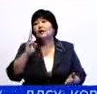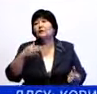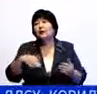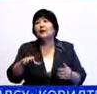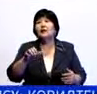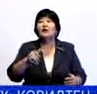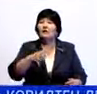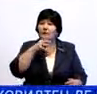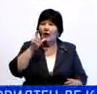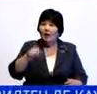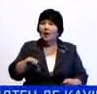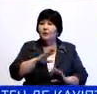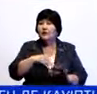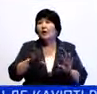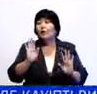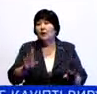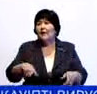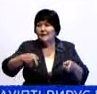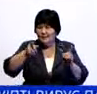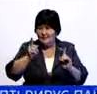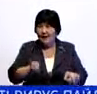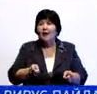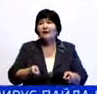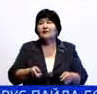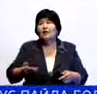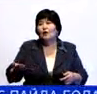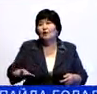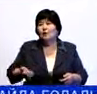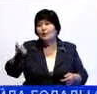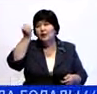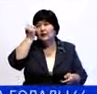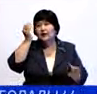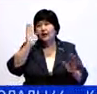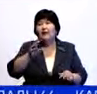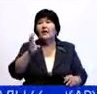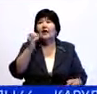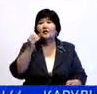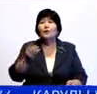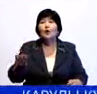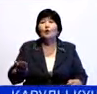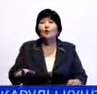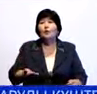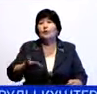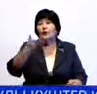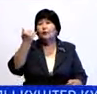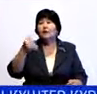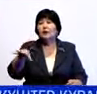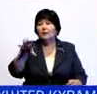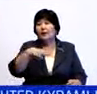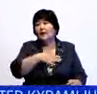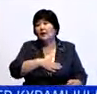кетпейді, абызда өтеді. Бірақ нағыз аңыз өмір қалдырған Әшімханның өмірден өтуі